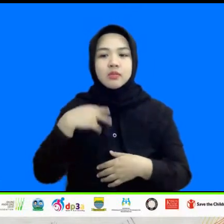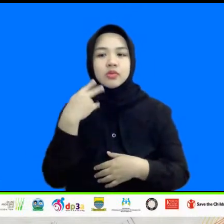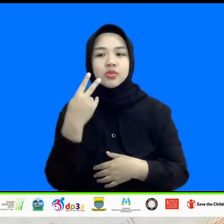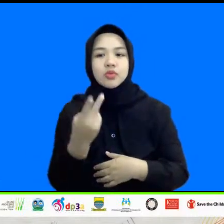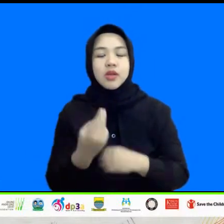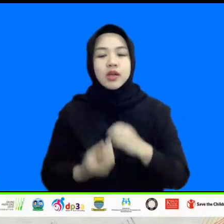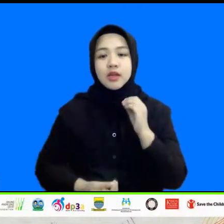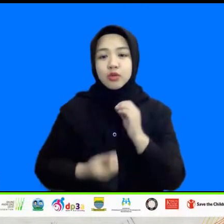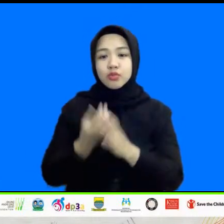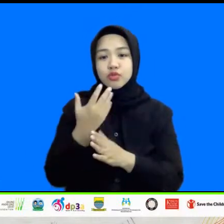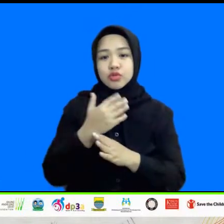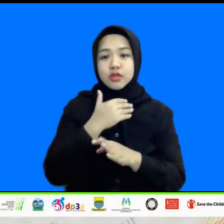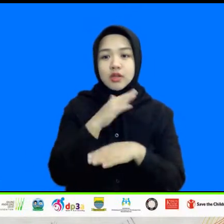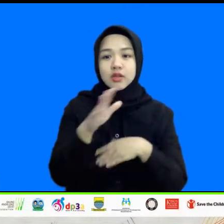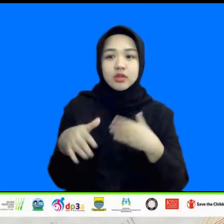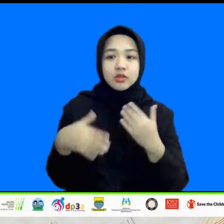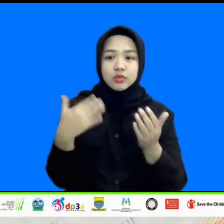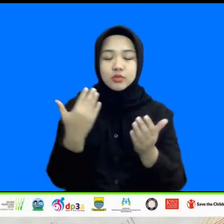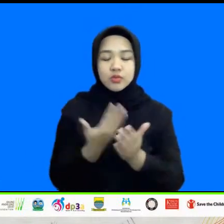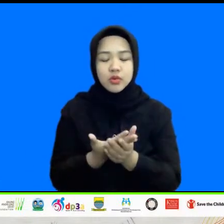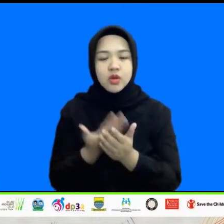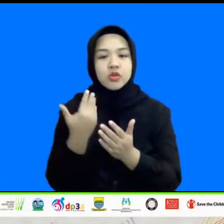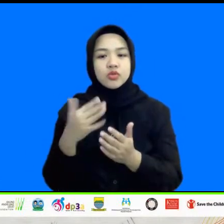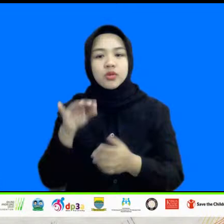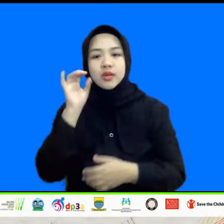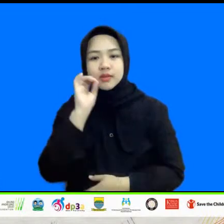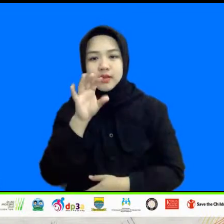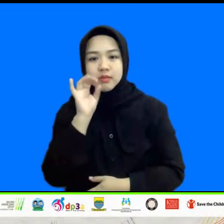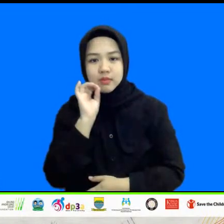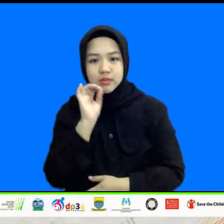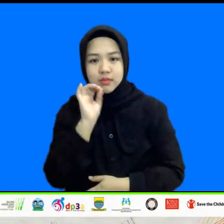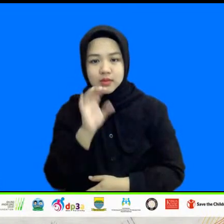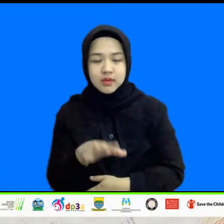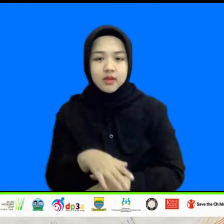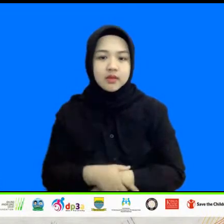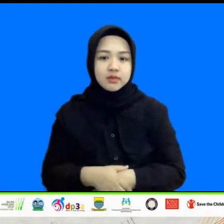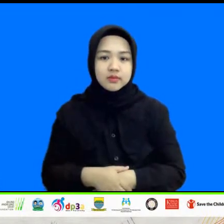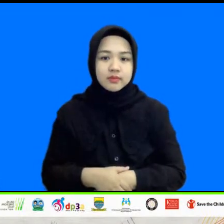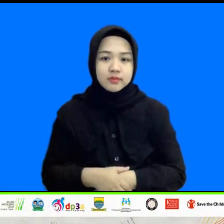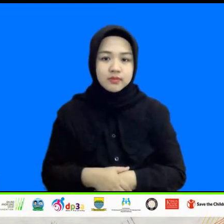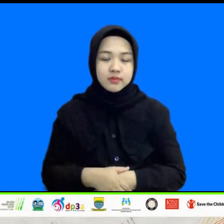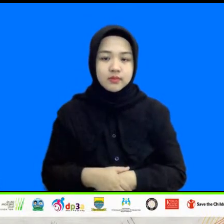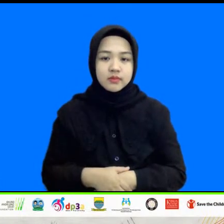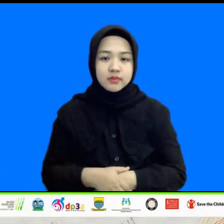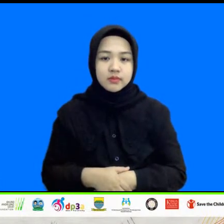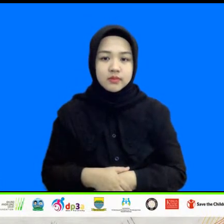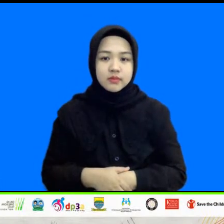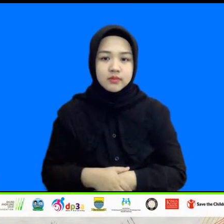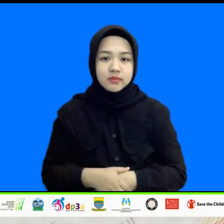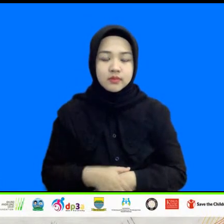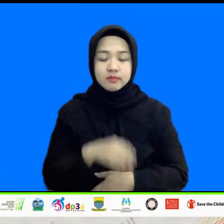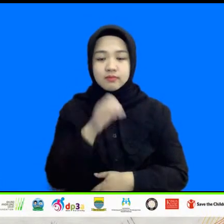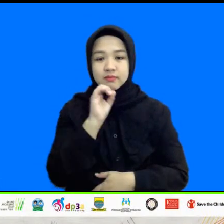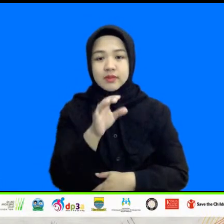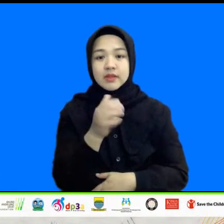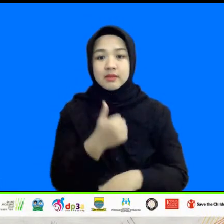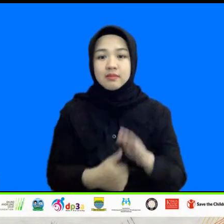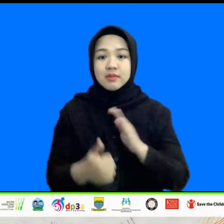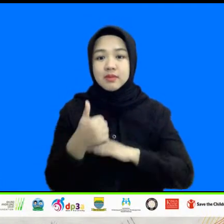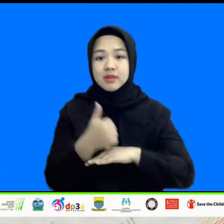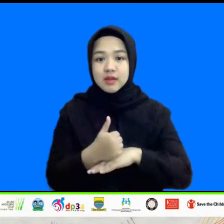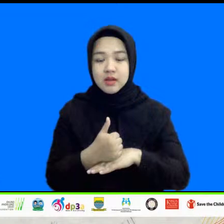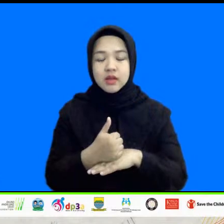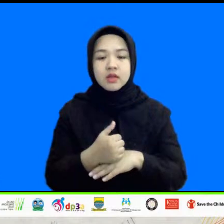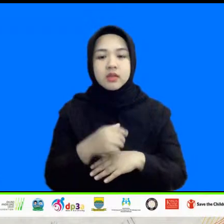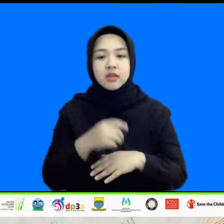muncul secara keseluruhan sudah kami sampaikan. Sudah kami sampaikan ke pimpinan kami, bahkan